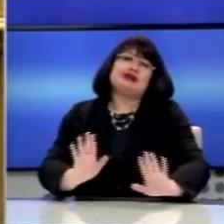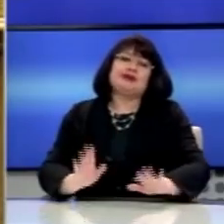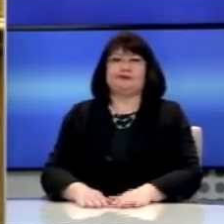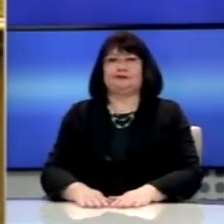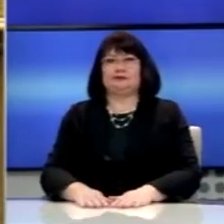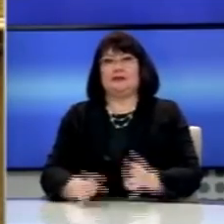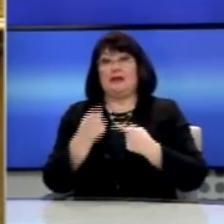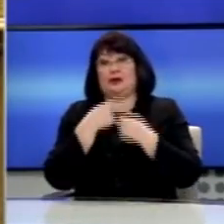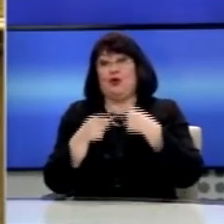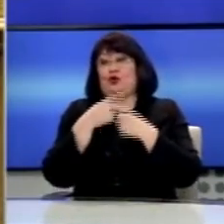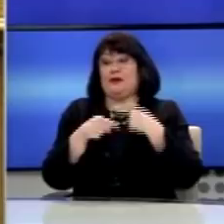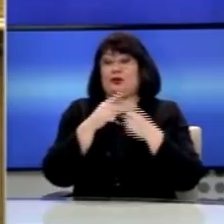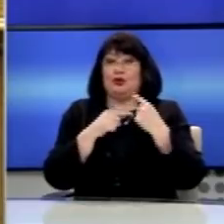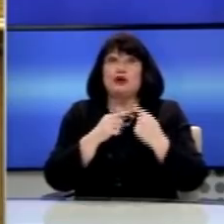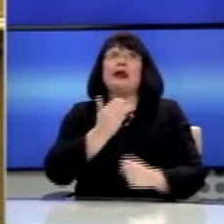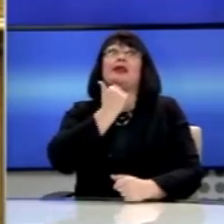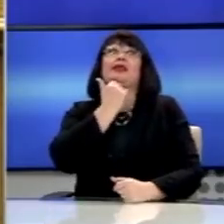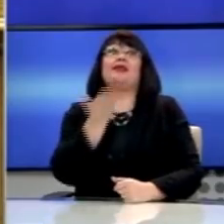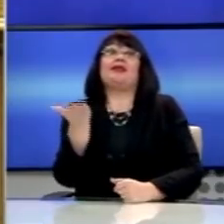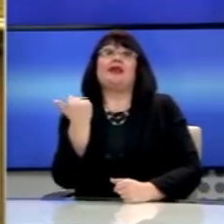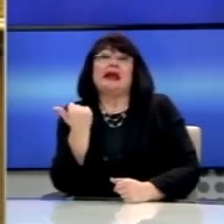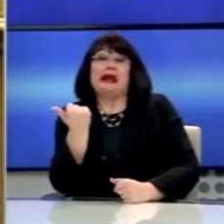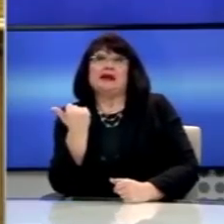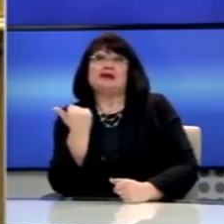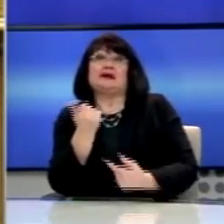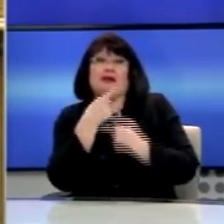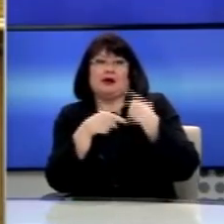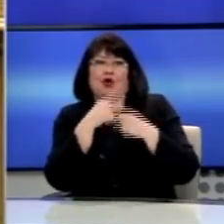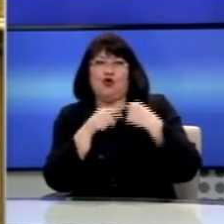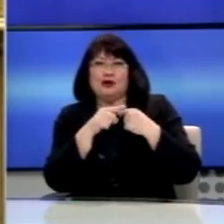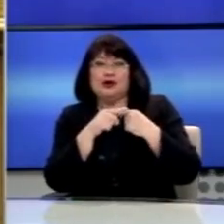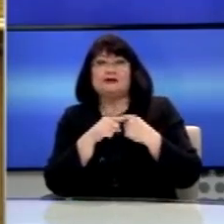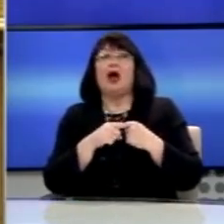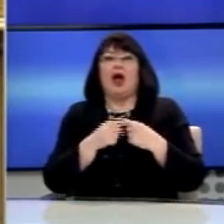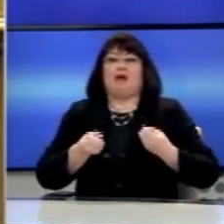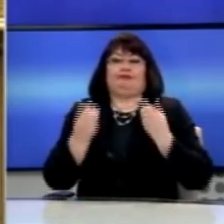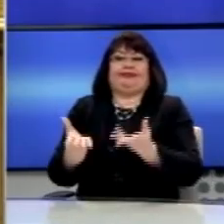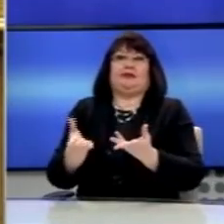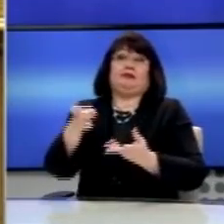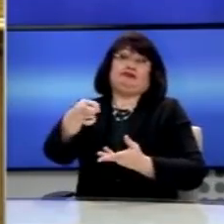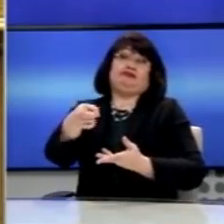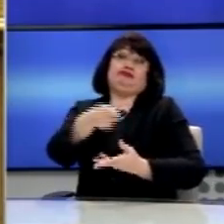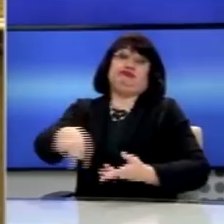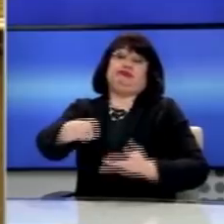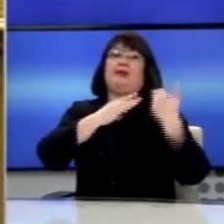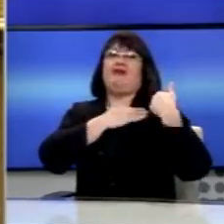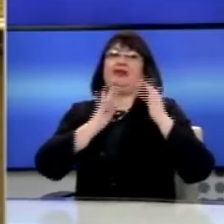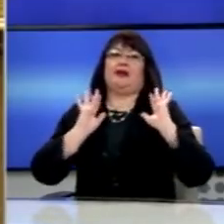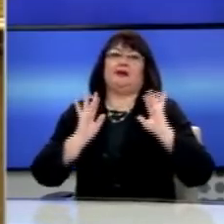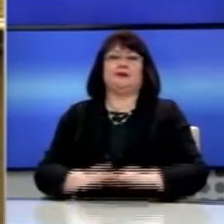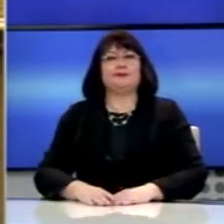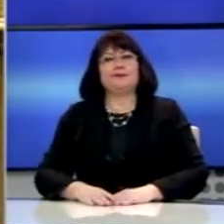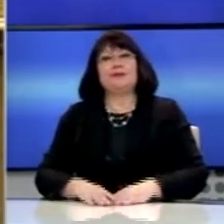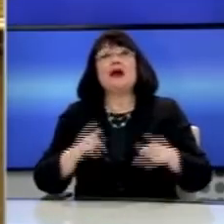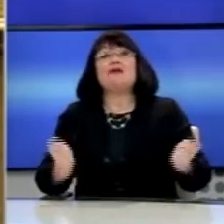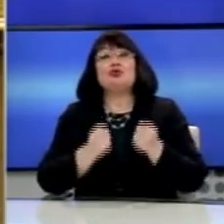να δικαιολογήσετε βέβαια τα αδικαιολόγητα, όταν στριμώχνεστε, ρίχνετε αλλού την ευθύνη. Αυτό ακριβώς